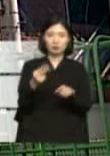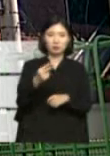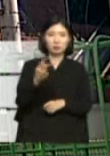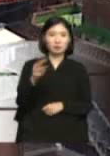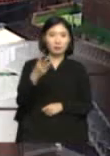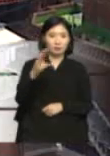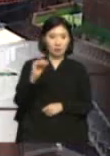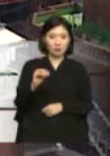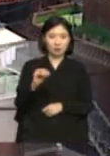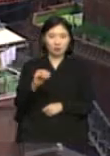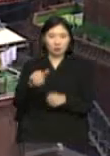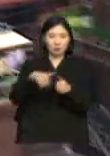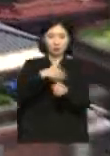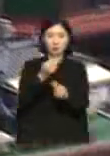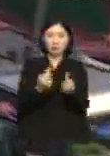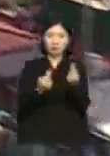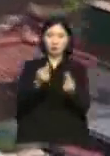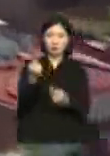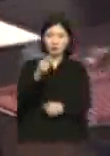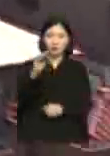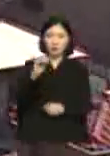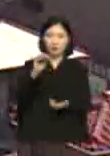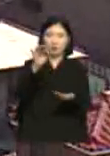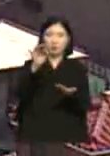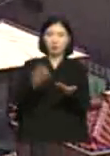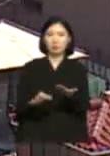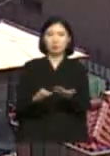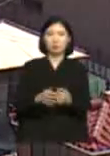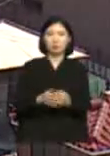원 수준. 주변 시세보다 1,000만 원 이상 낮습니다.